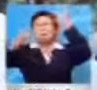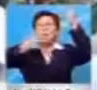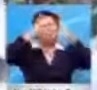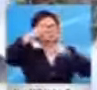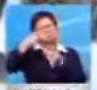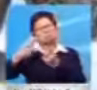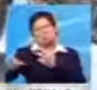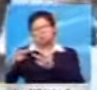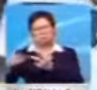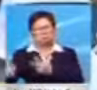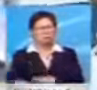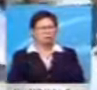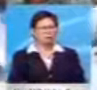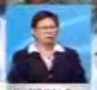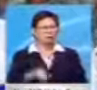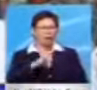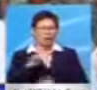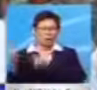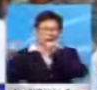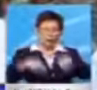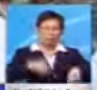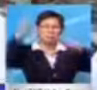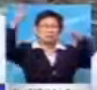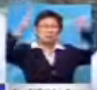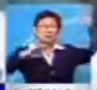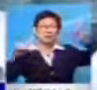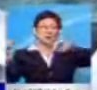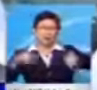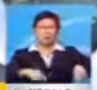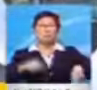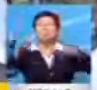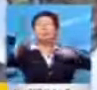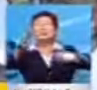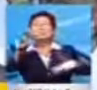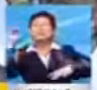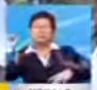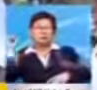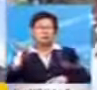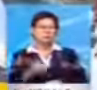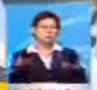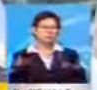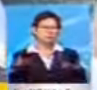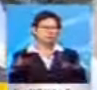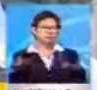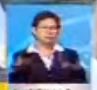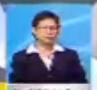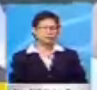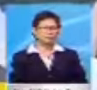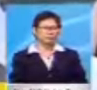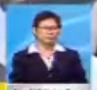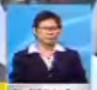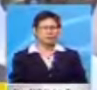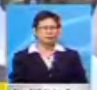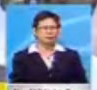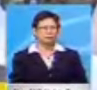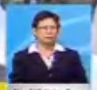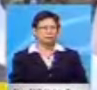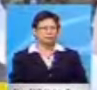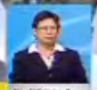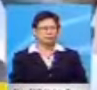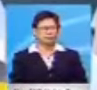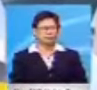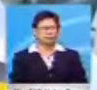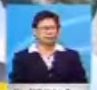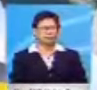Yes my tri I have come to the Malaysia yesterday very H and can't afford this Today is